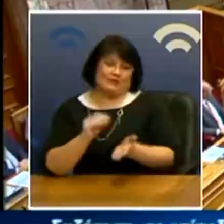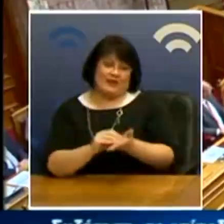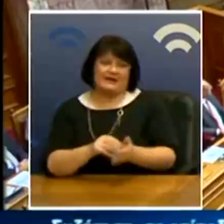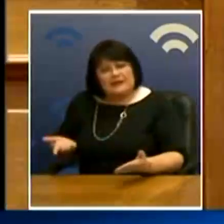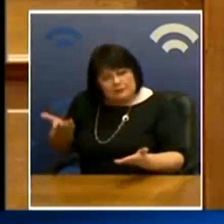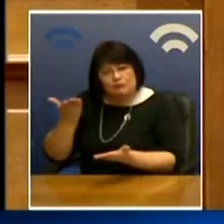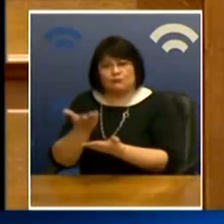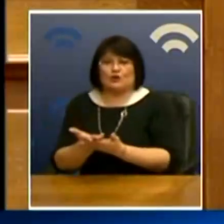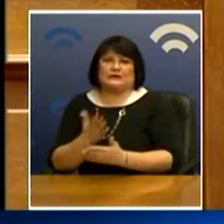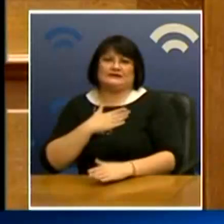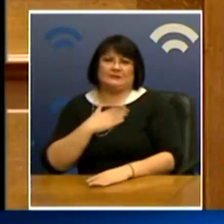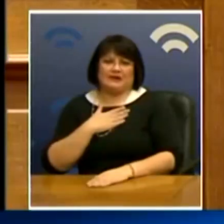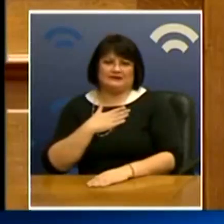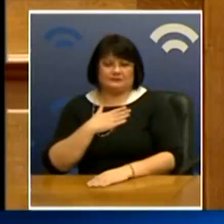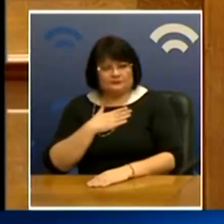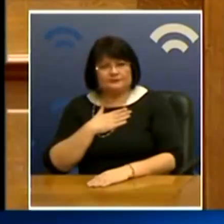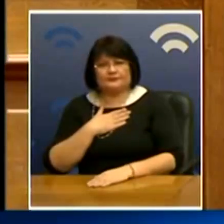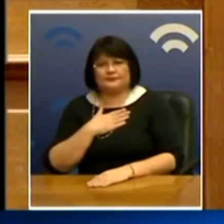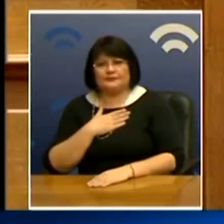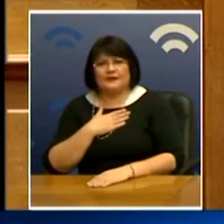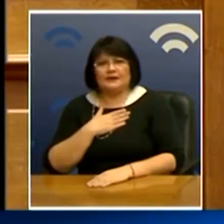της Δημοκρατίας. Και είναι